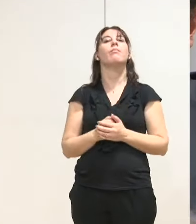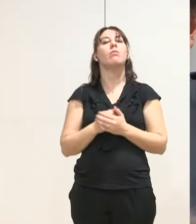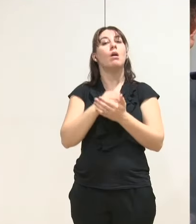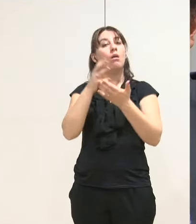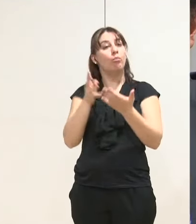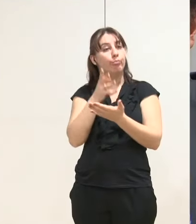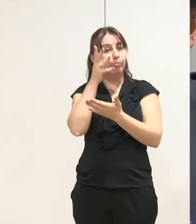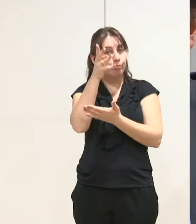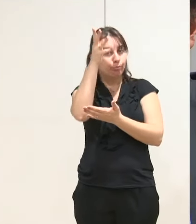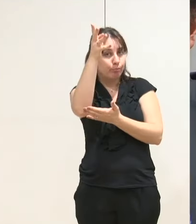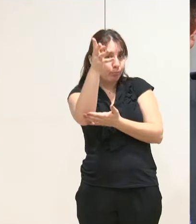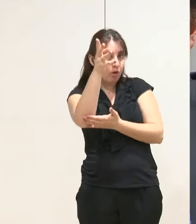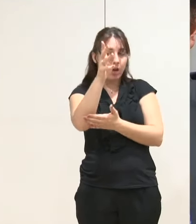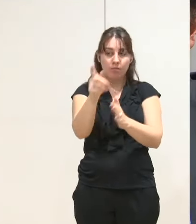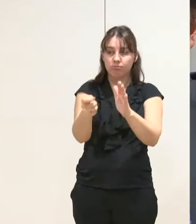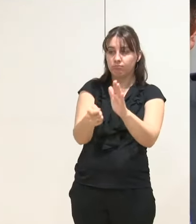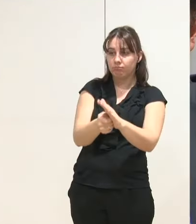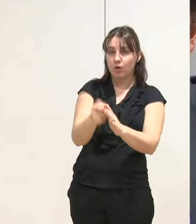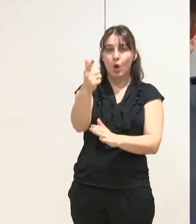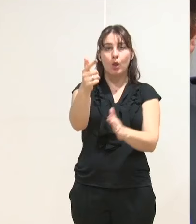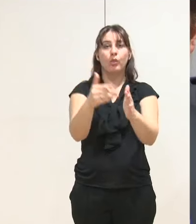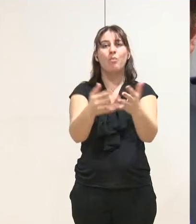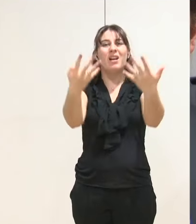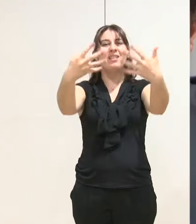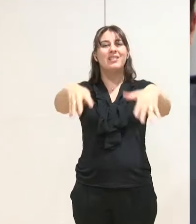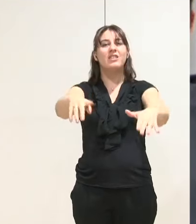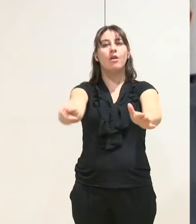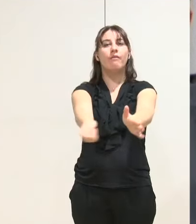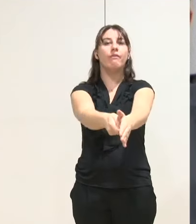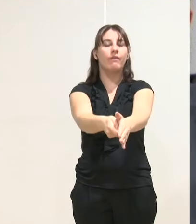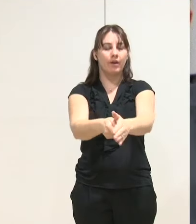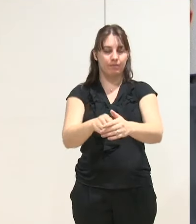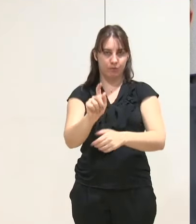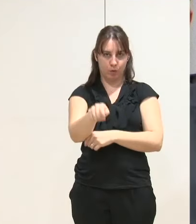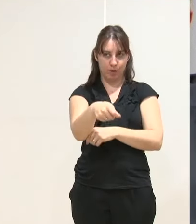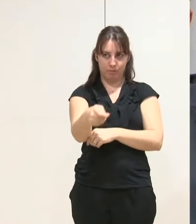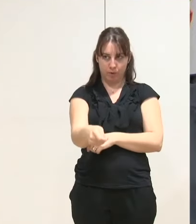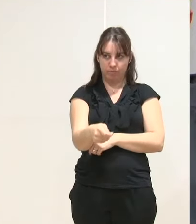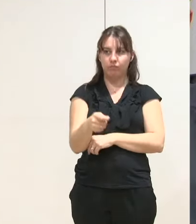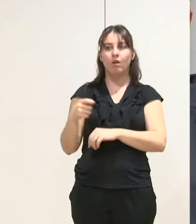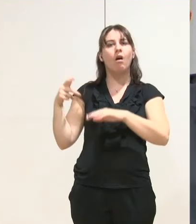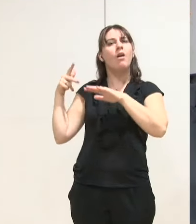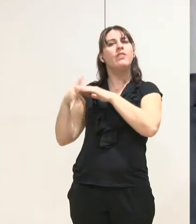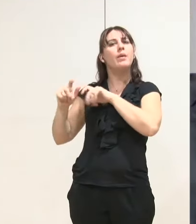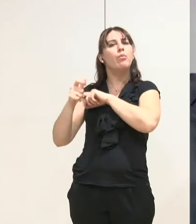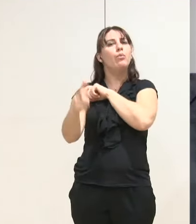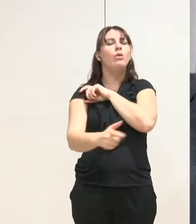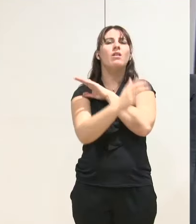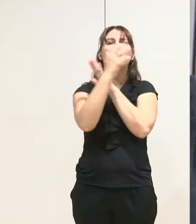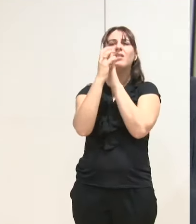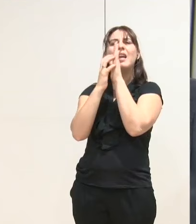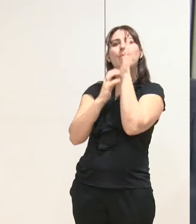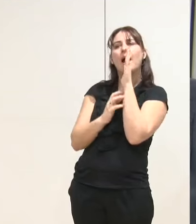donc à la rentrée scolaire 2019 au départ dans le processus de délibération c'était